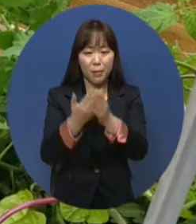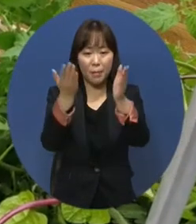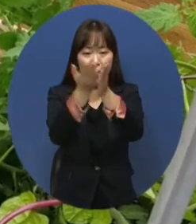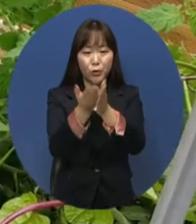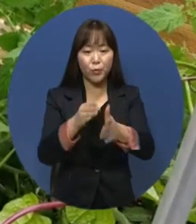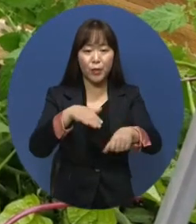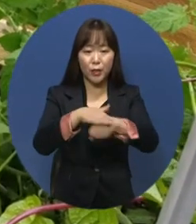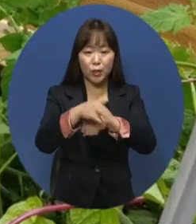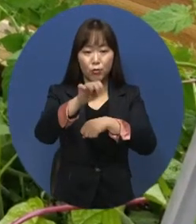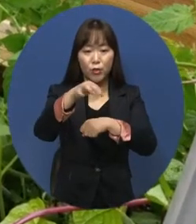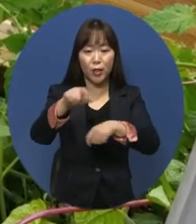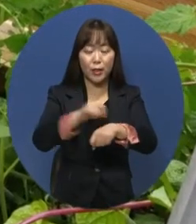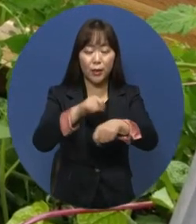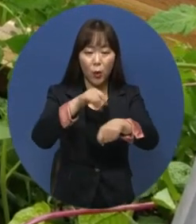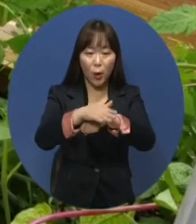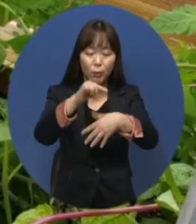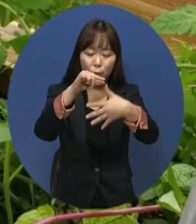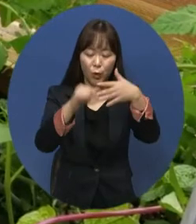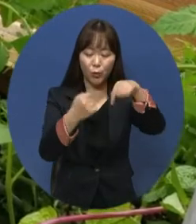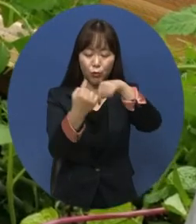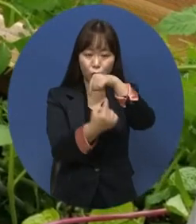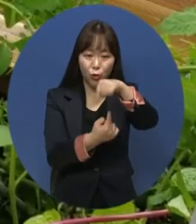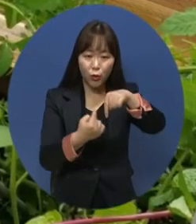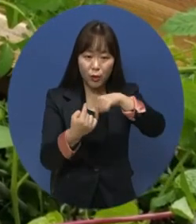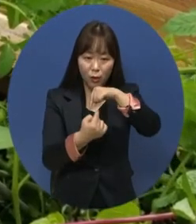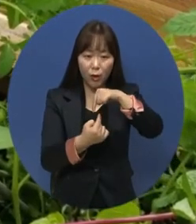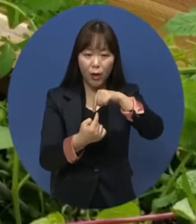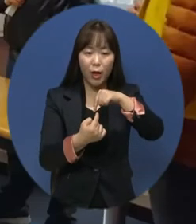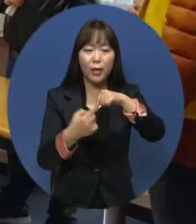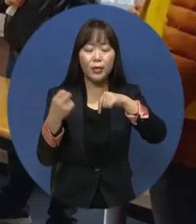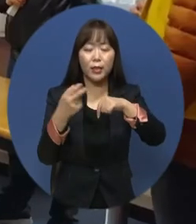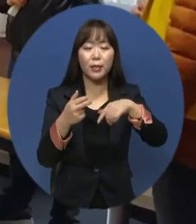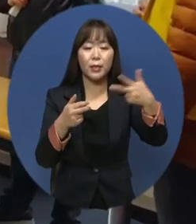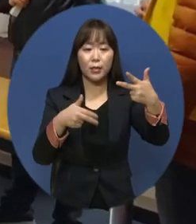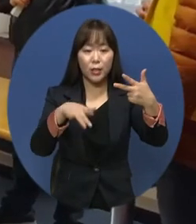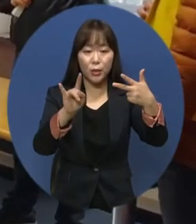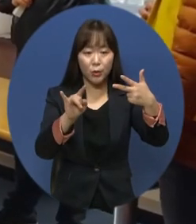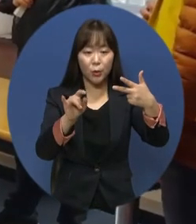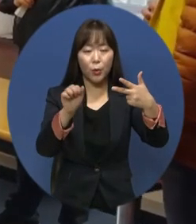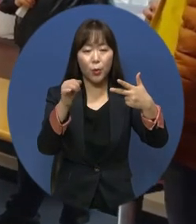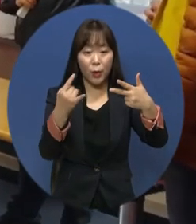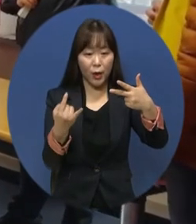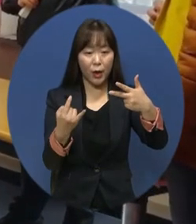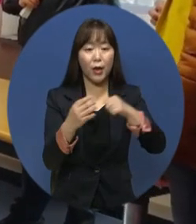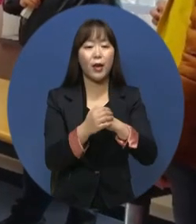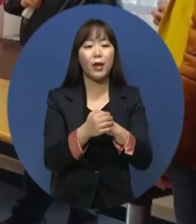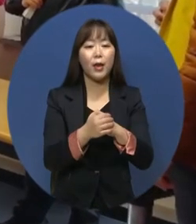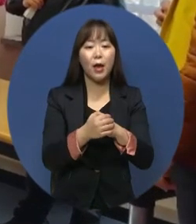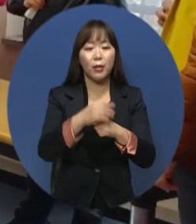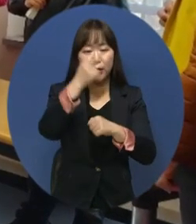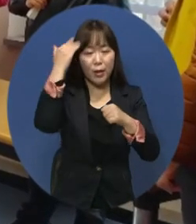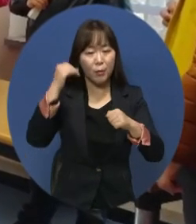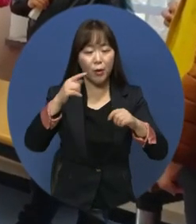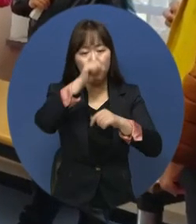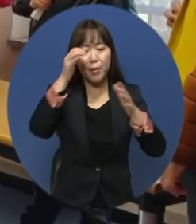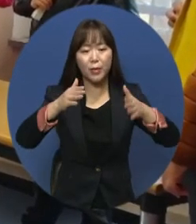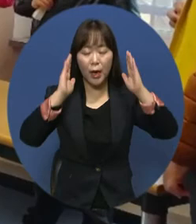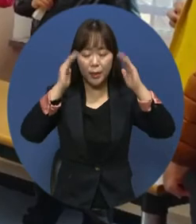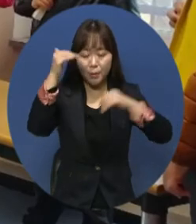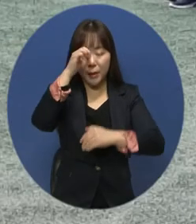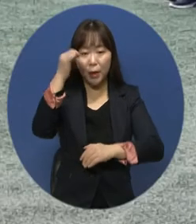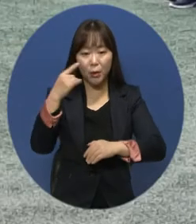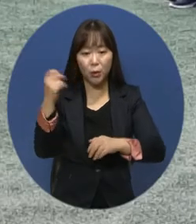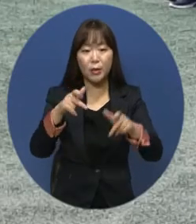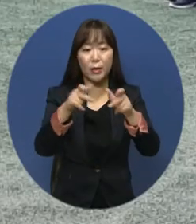순천 특화 프로그램을 운영해 제 7회 대한민국 평생학습 박람회 참여 와 장애인